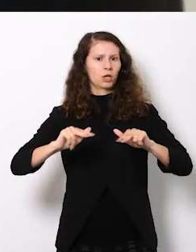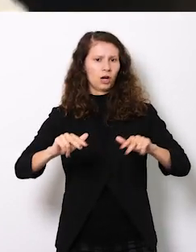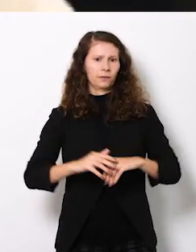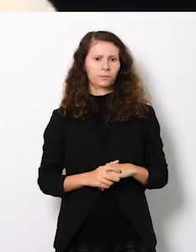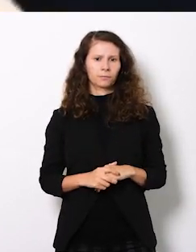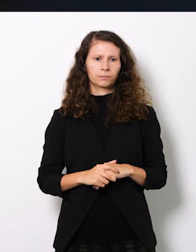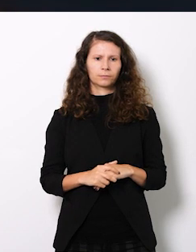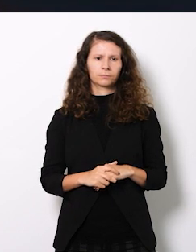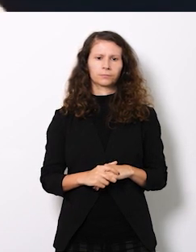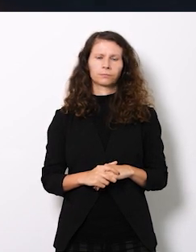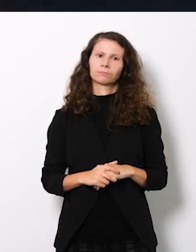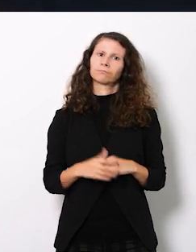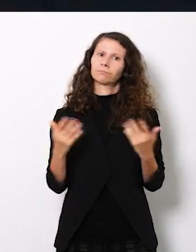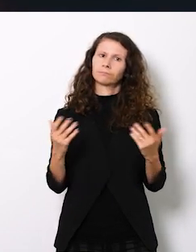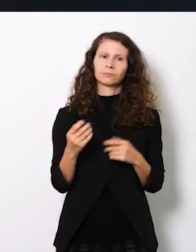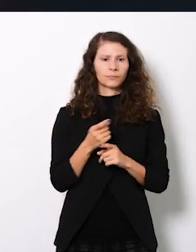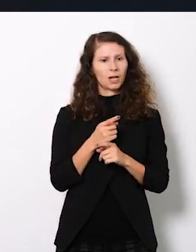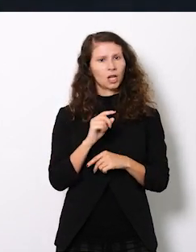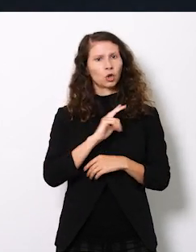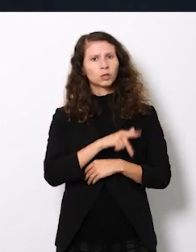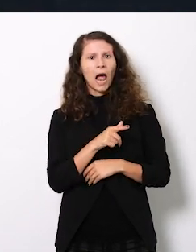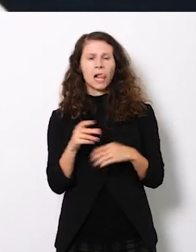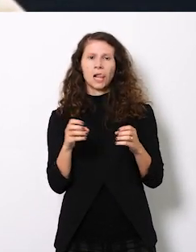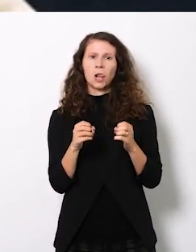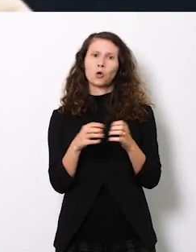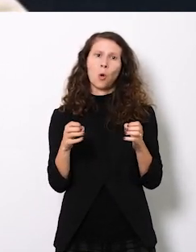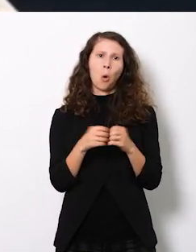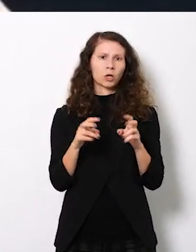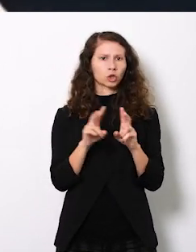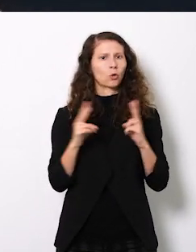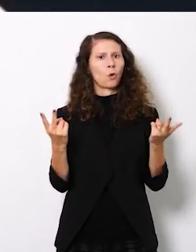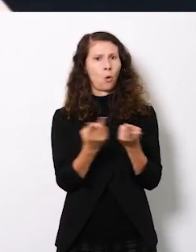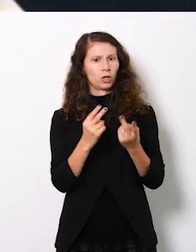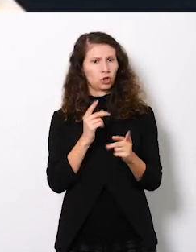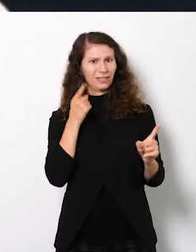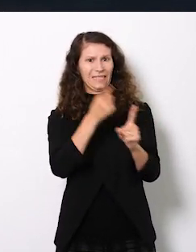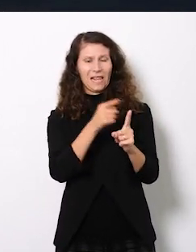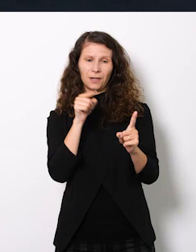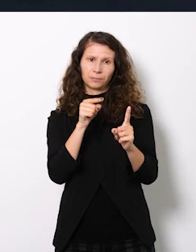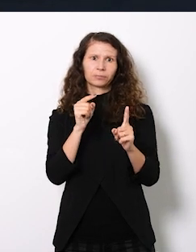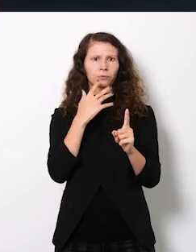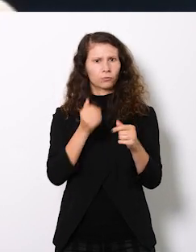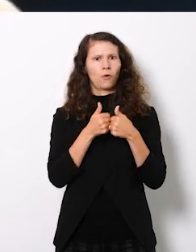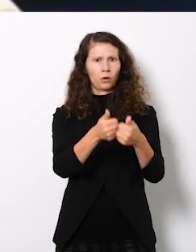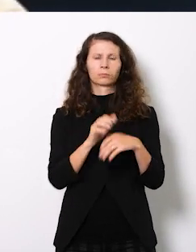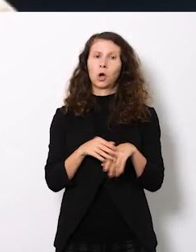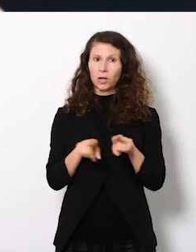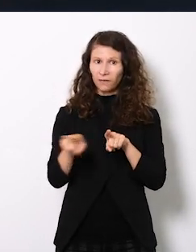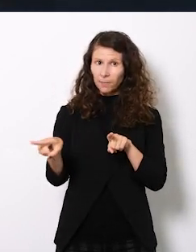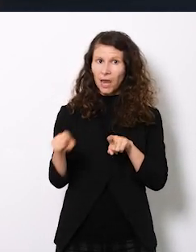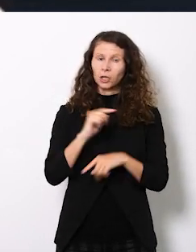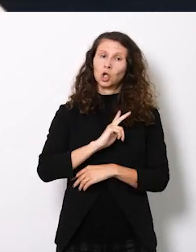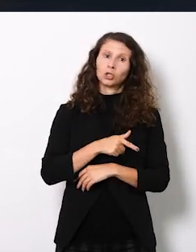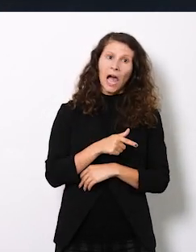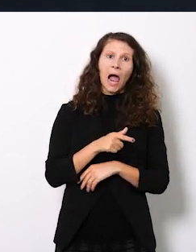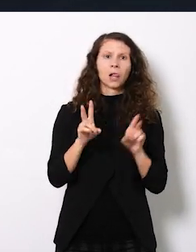Übrigen alle die sozialen und ökologischen Ziele, die unsere Gesellschaft hat. Und die FDP lässt sich bei sozialen und ökologischen